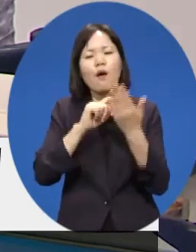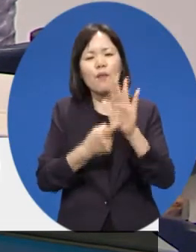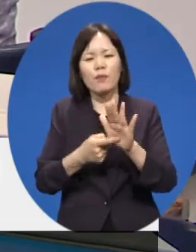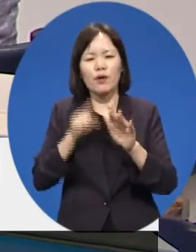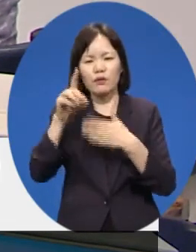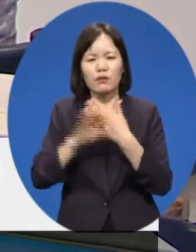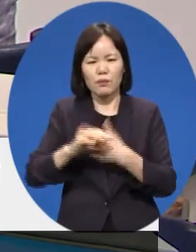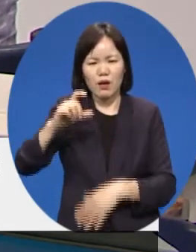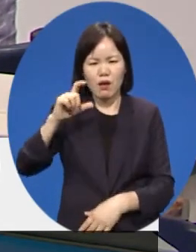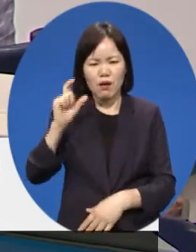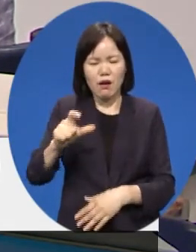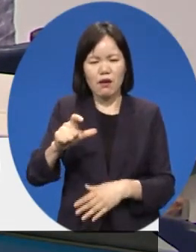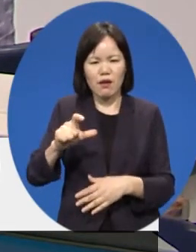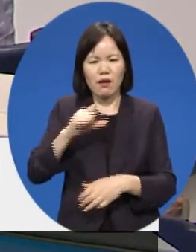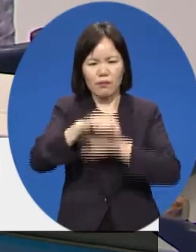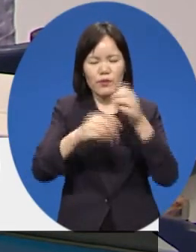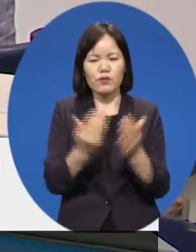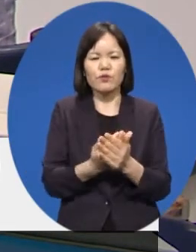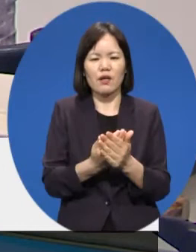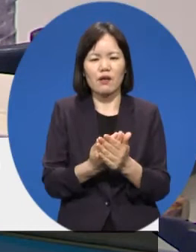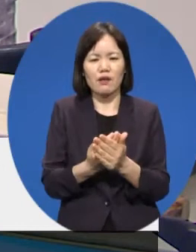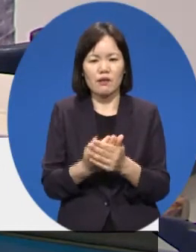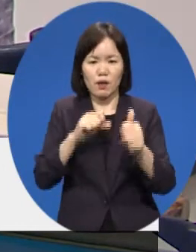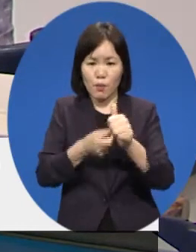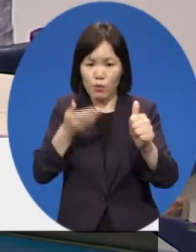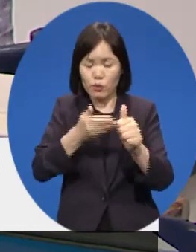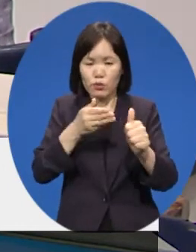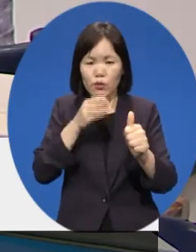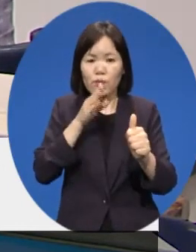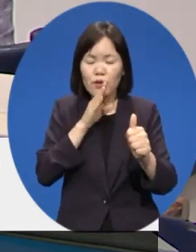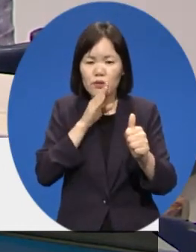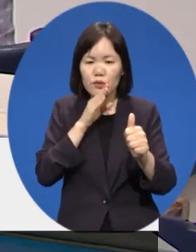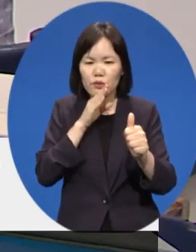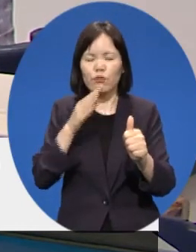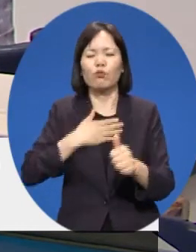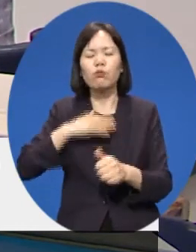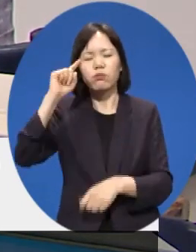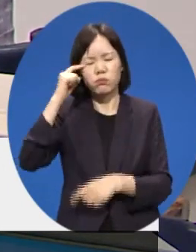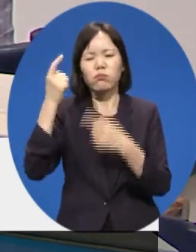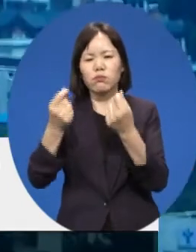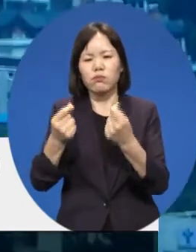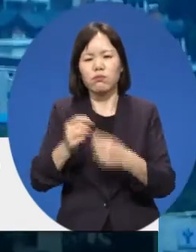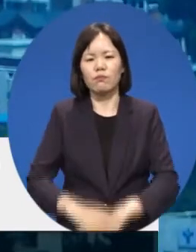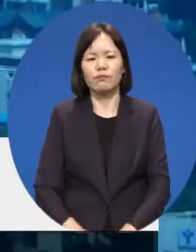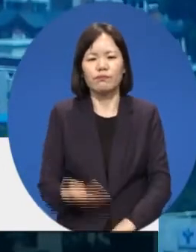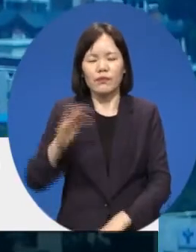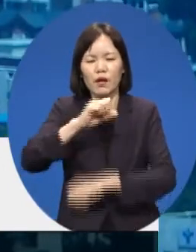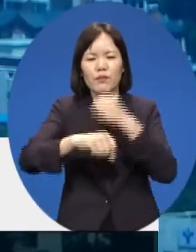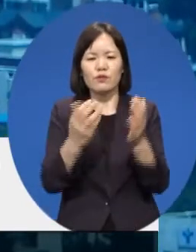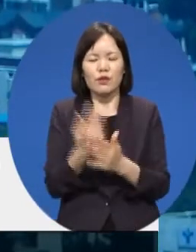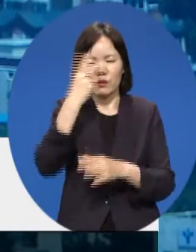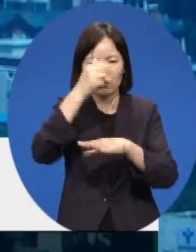상당히 강경한 조치를 민주당이 3 짜 나요 국민행동 그렇게 할 수 있겠습니까 저는 탈당 거니 조치 강연 해야 된다고 생각을 하구요 다만 민주당의 이